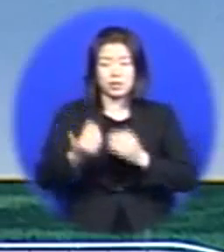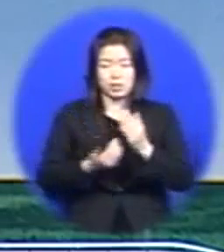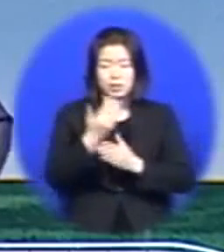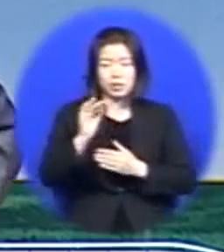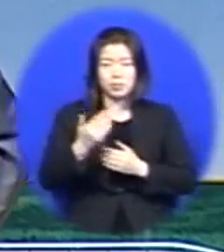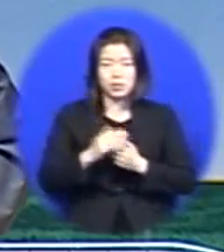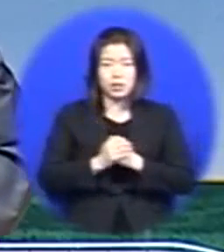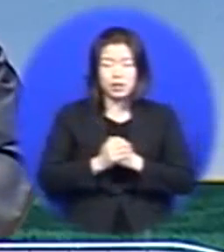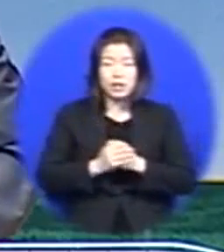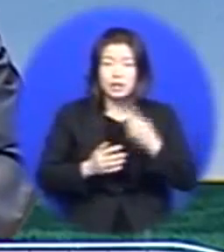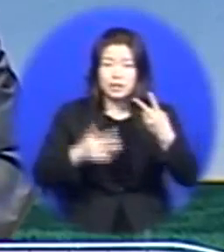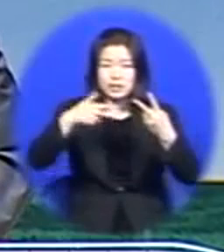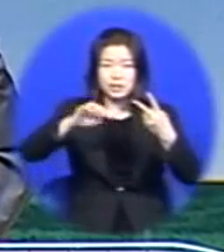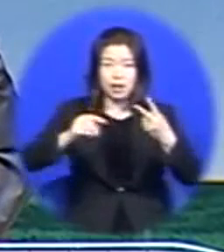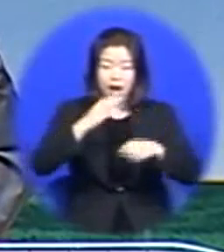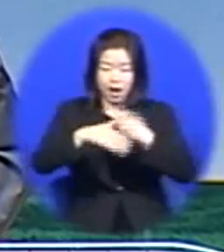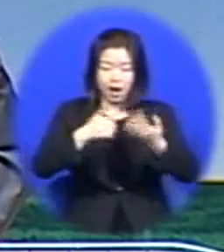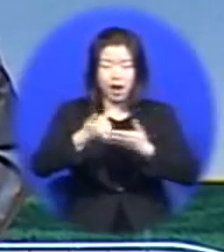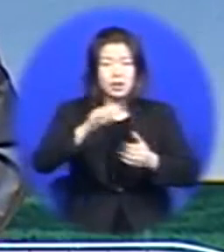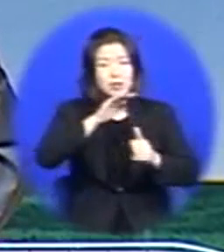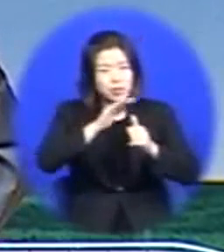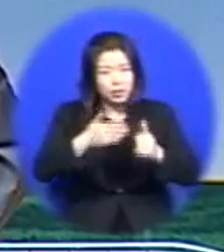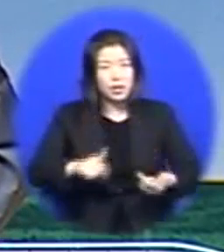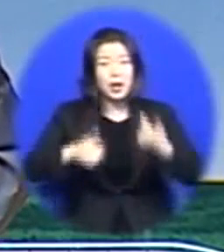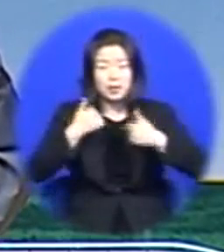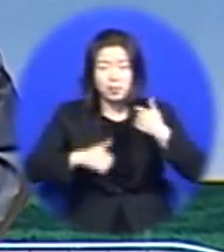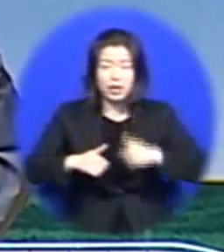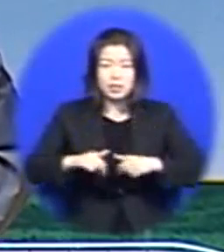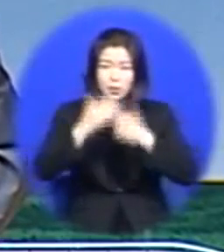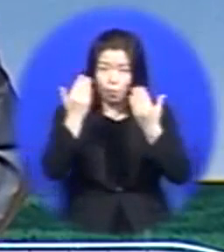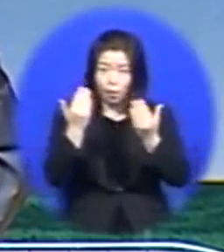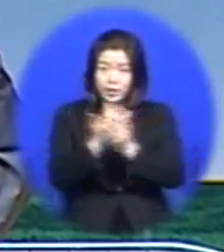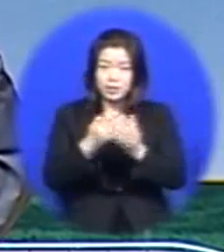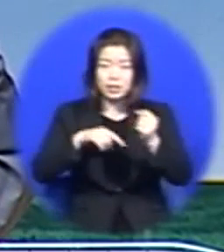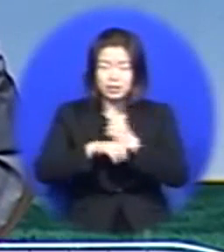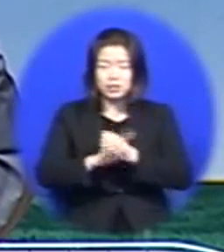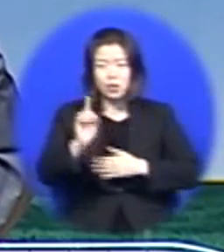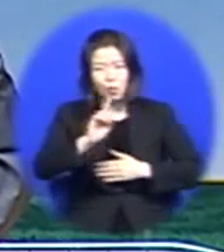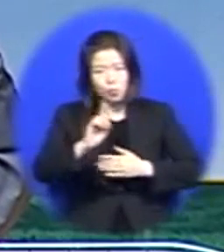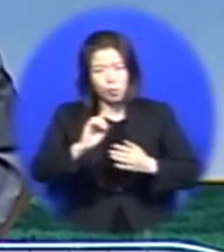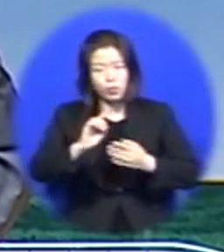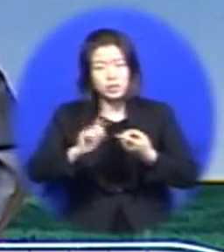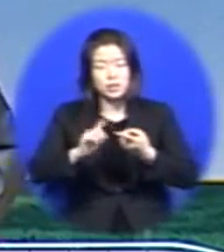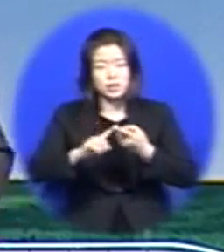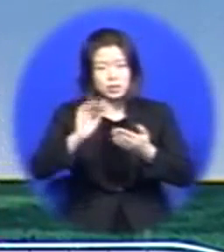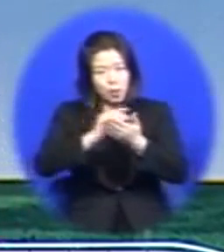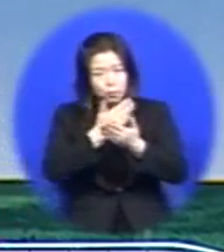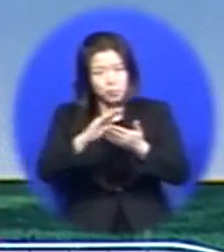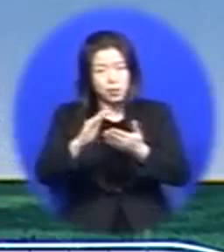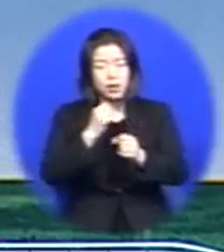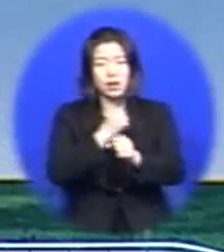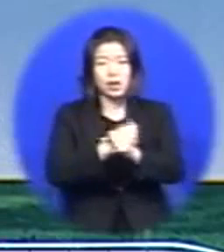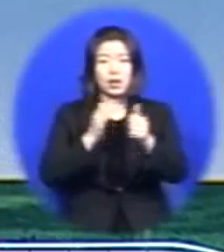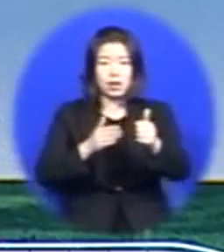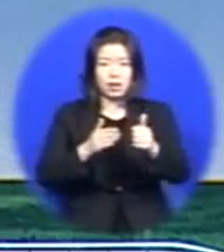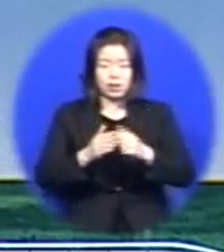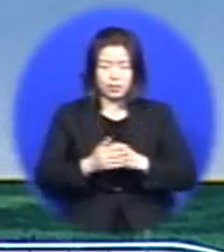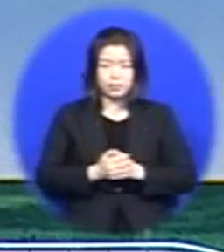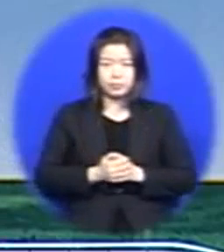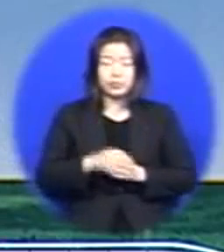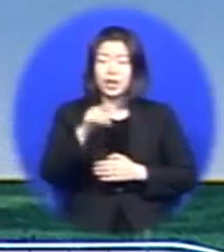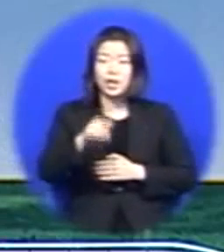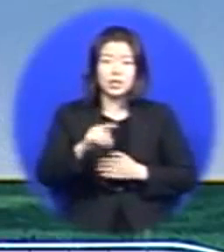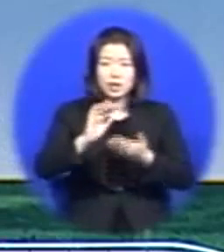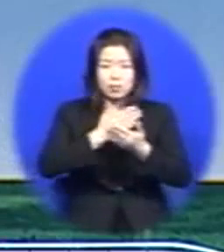2절 말씀에 하나님의 선하시고 기뻐하시고 완전하신 뜻이 무엇인지를 분별하도록 하십시오.